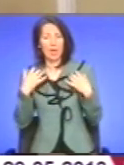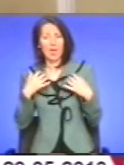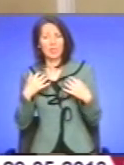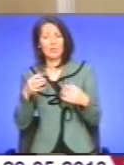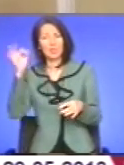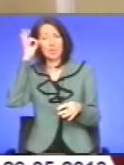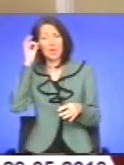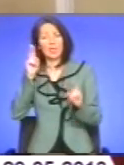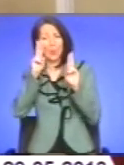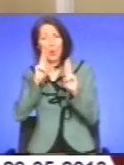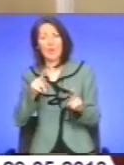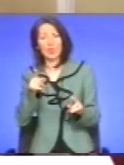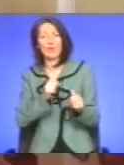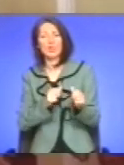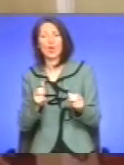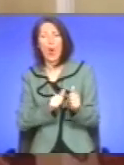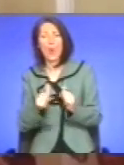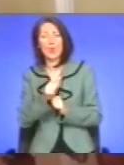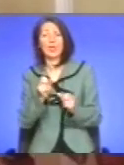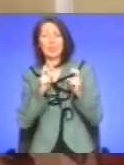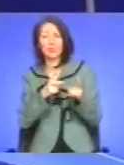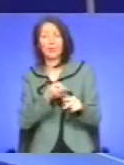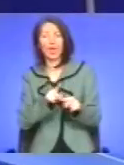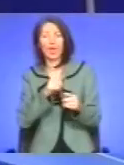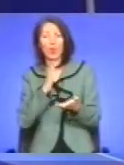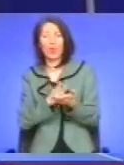обмине небезпека, яку таїть у собі блискавка.